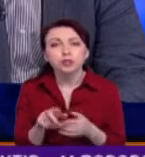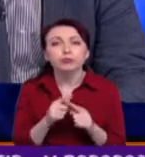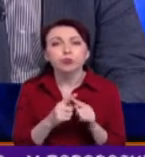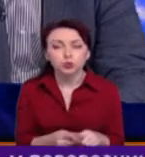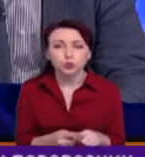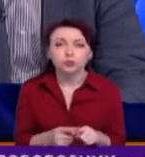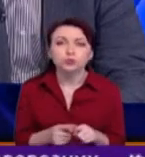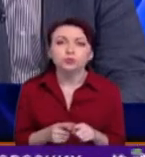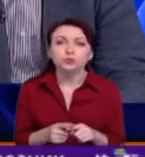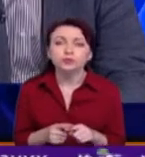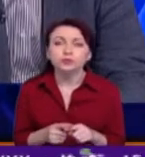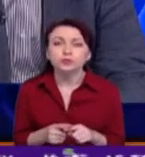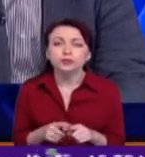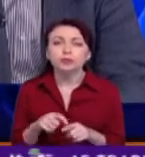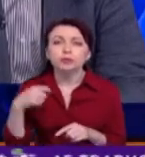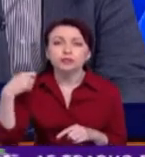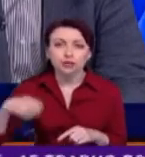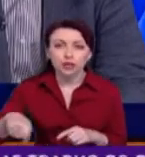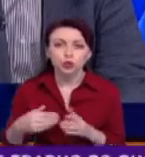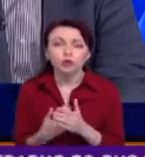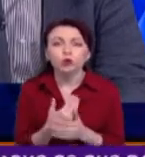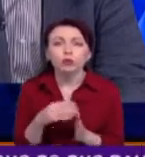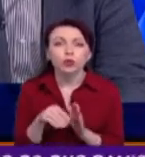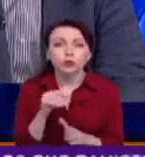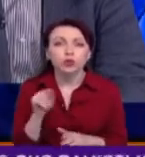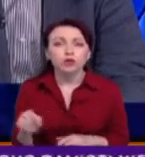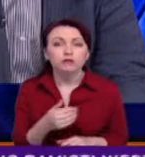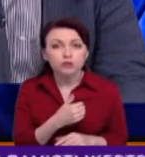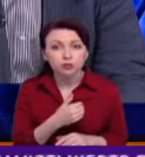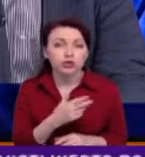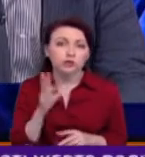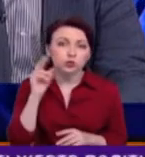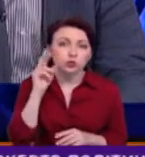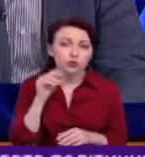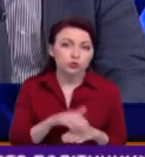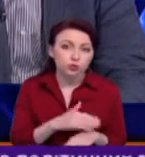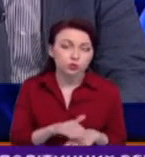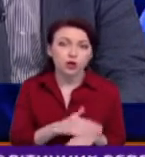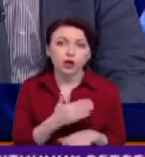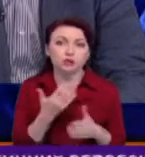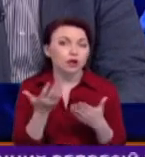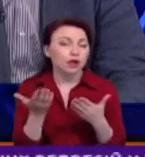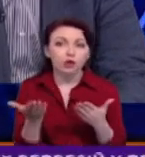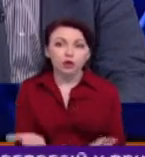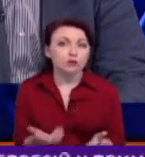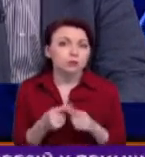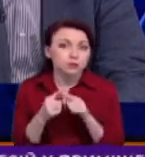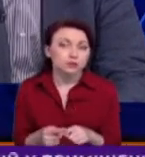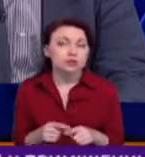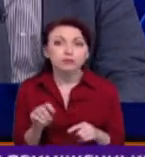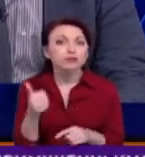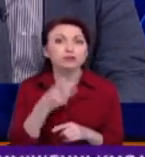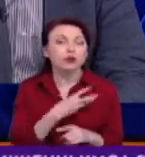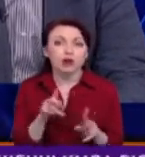да, президенту новообраного, щоб він забажав якусь дату там, будь ласка, це, знаєте, те, як перше бажання.